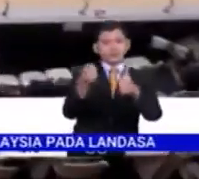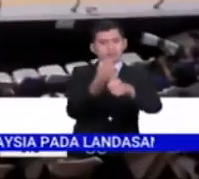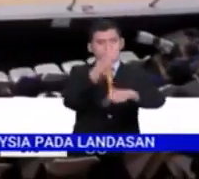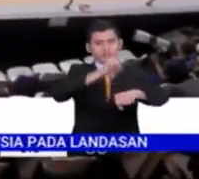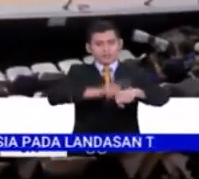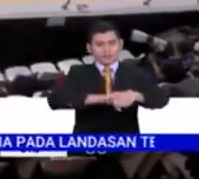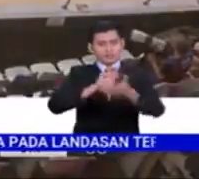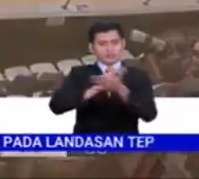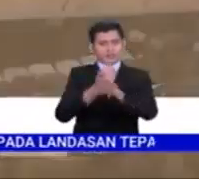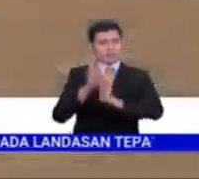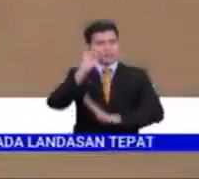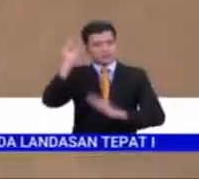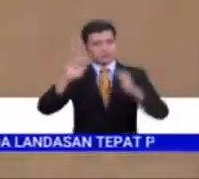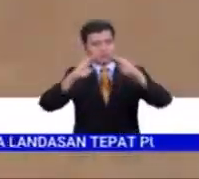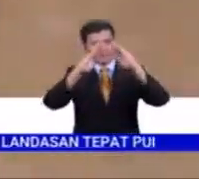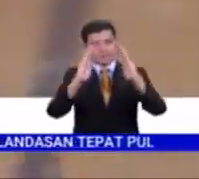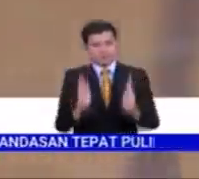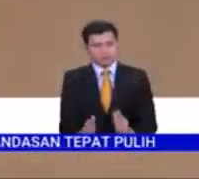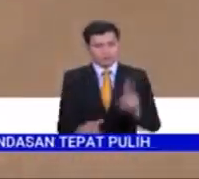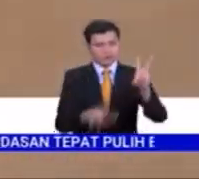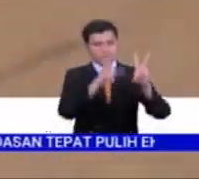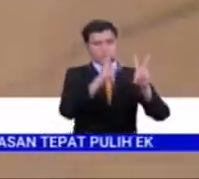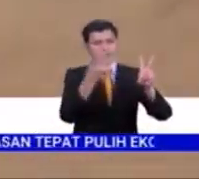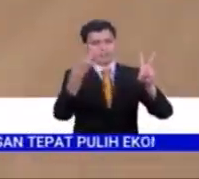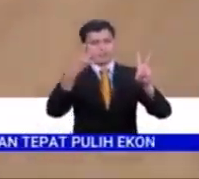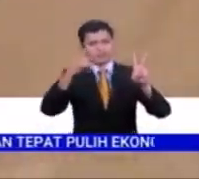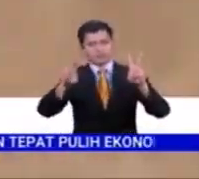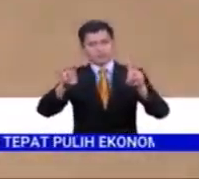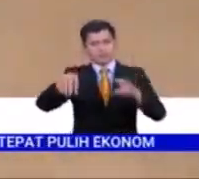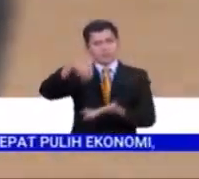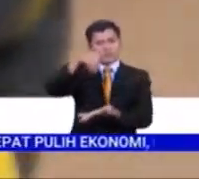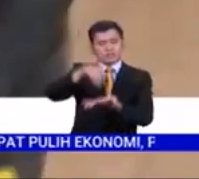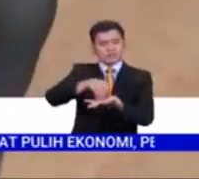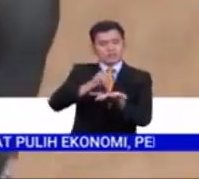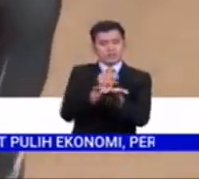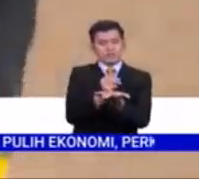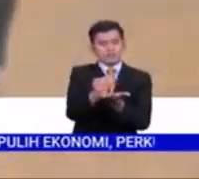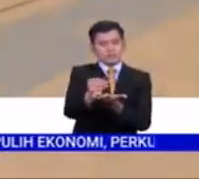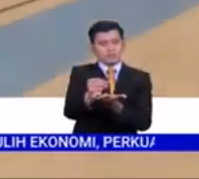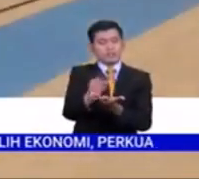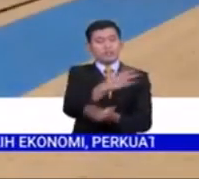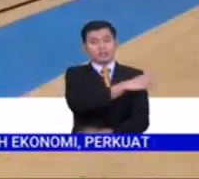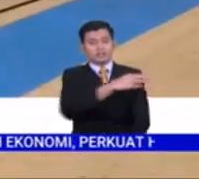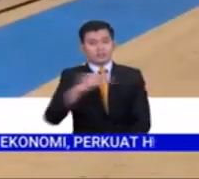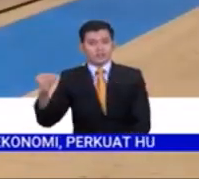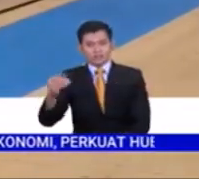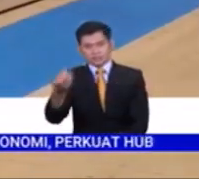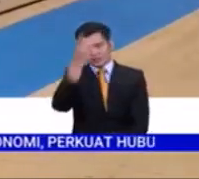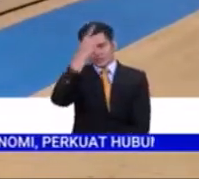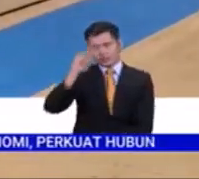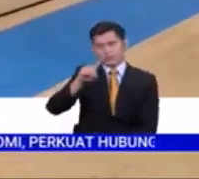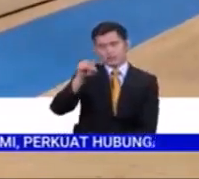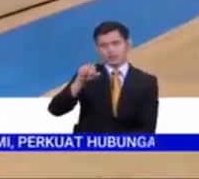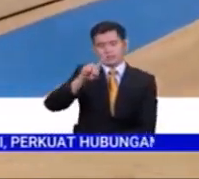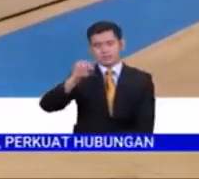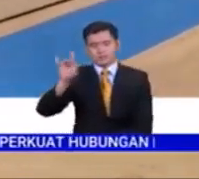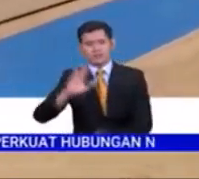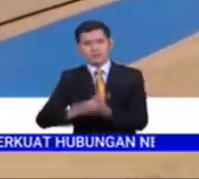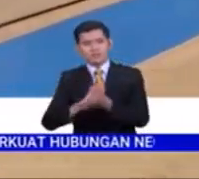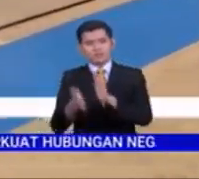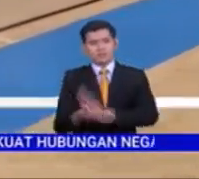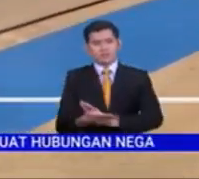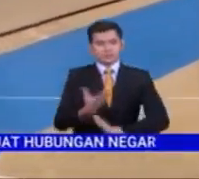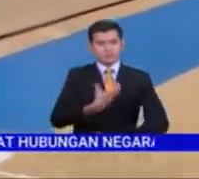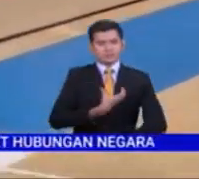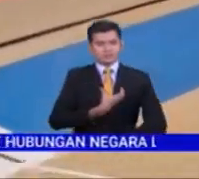ATC ialah pada 2018 di Velodrome Nasional. Pada edisi tersebut, Dato' Azizul Hasni meraih pingat perak dalam acara pecut lelaki